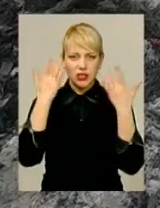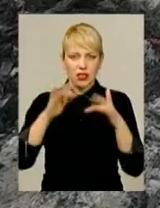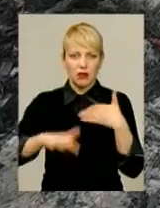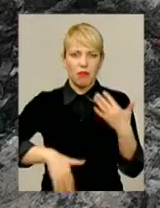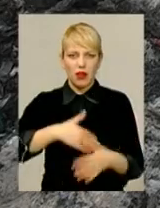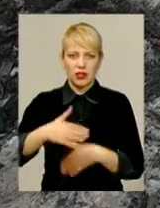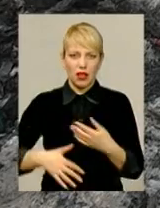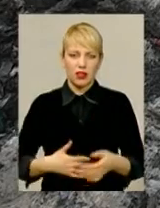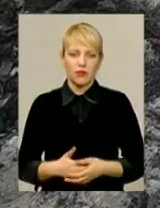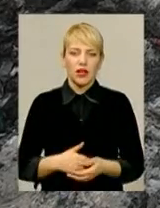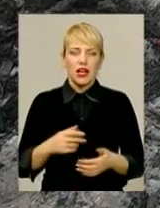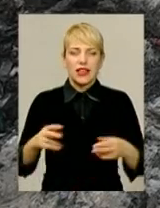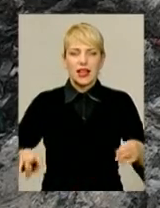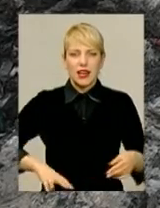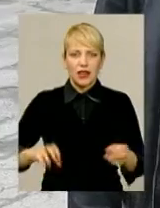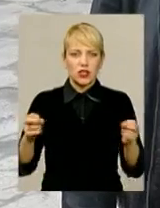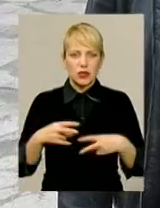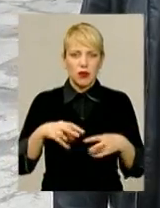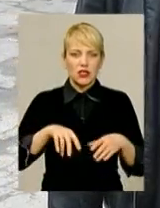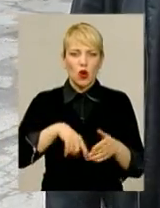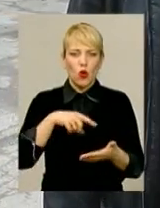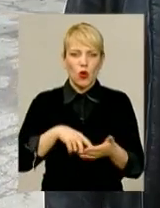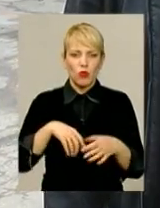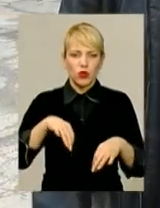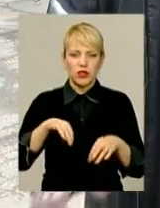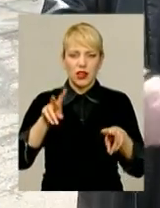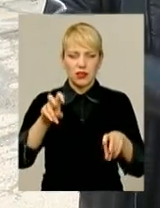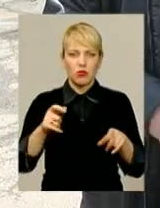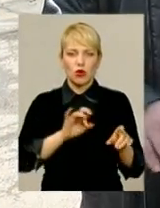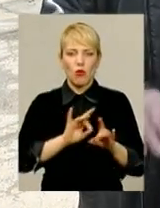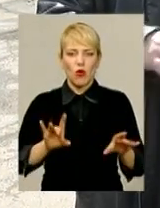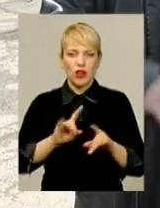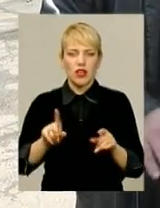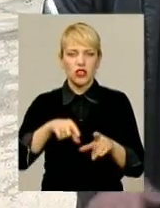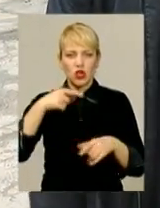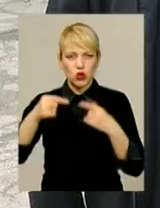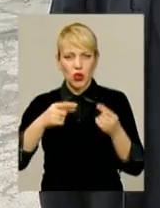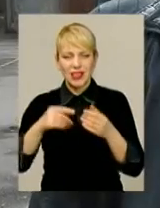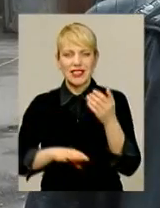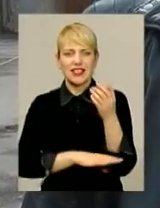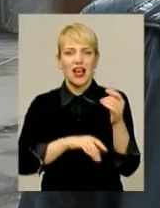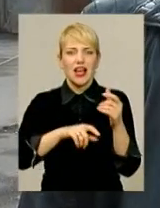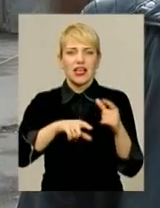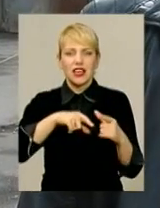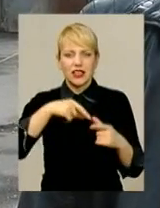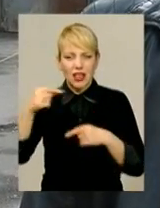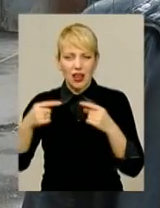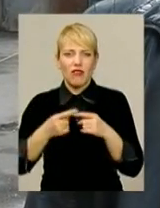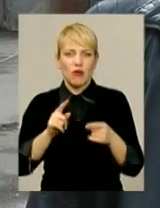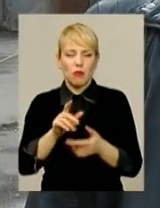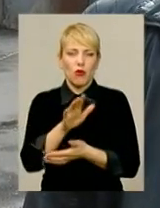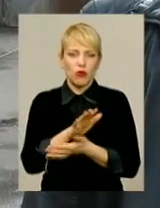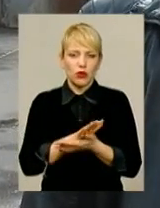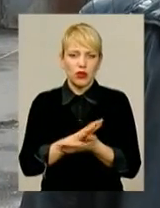бардака. Директор спецкомунтрансу пояснює, звозити з міста листя та гілки на цю територію почали близько 2 років тому,